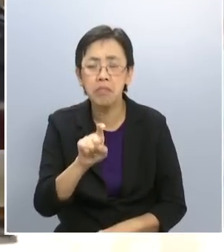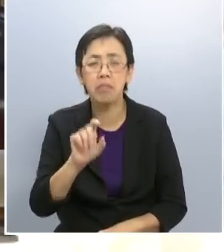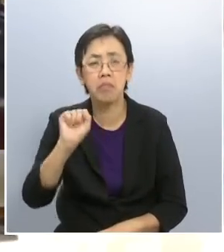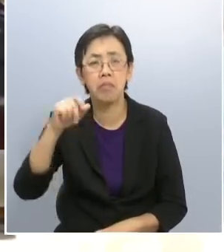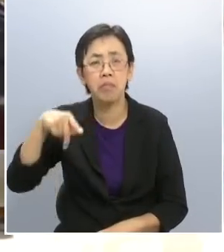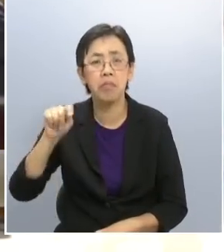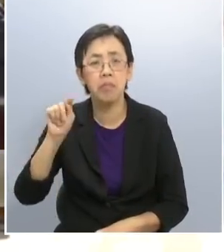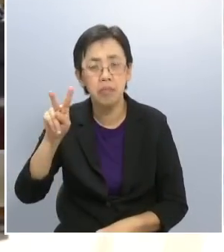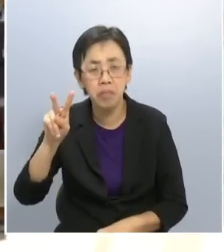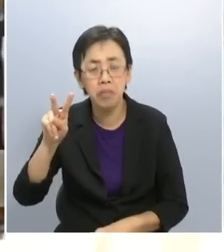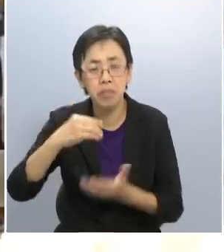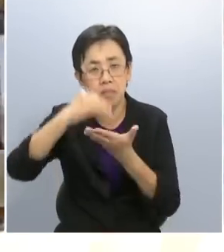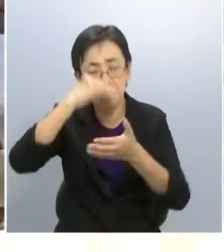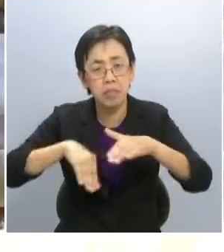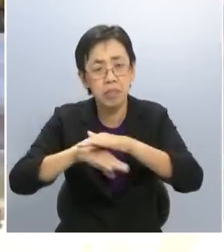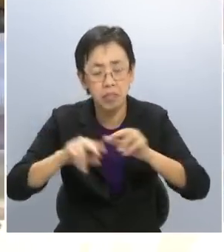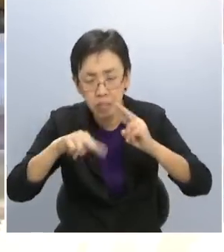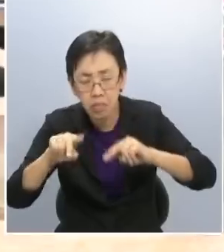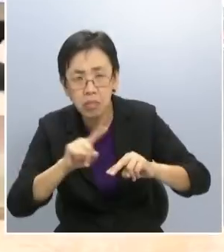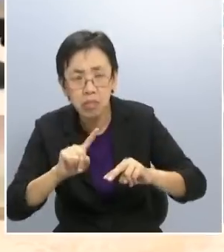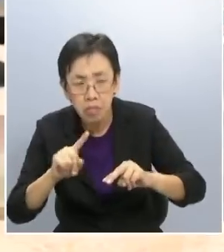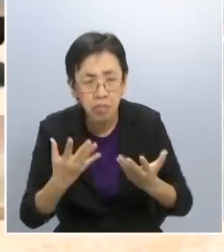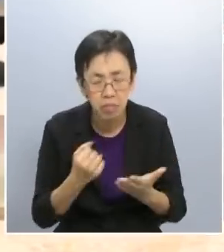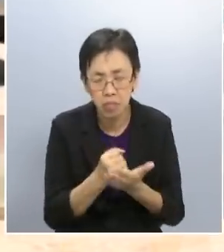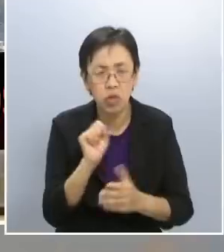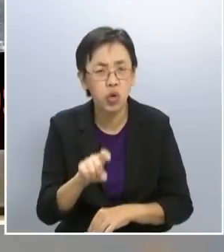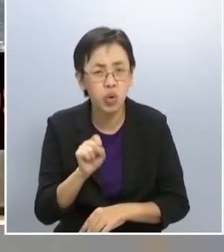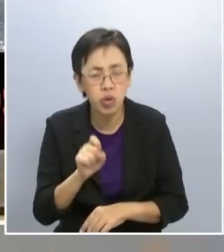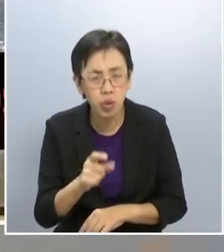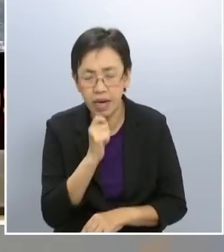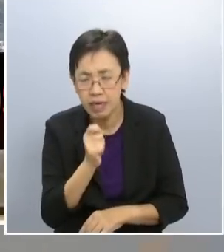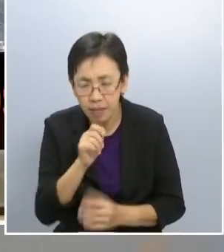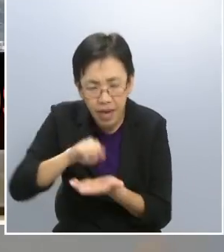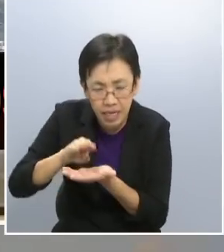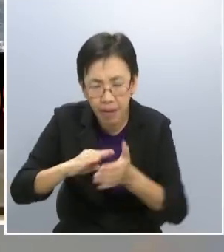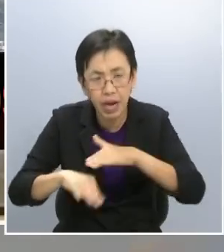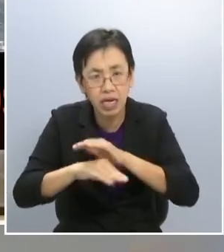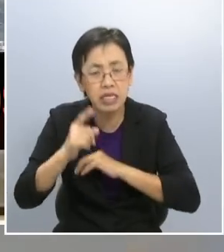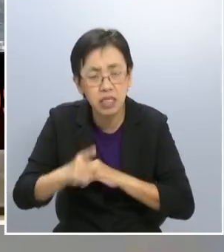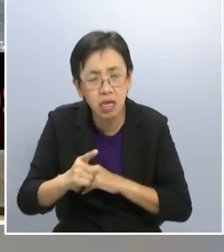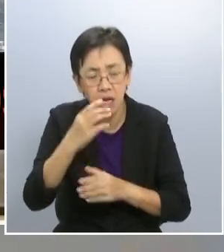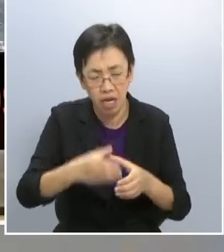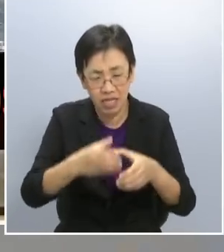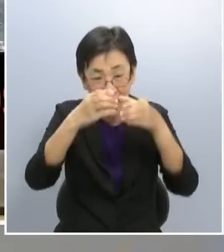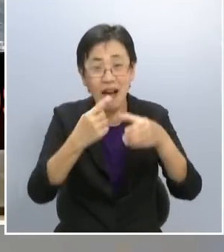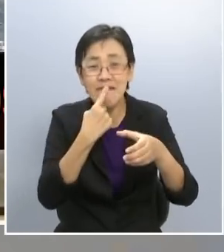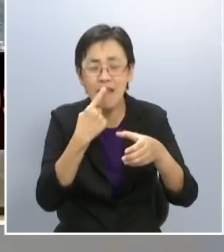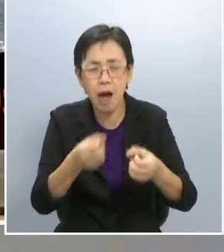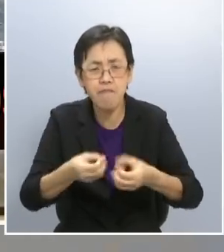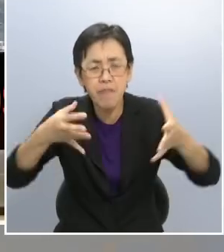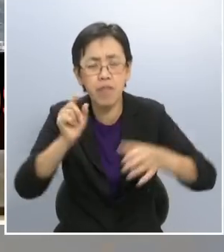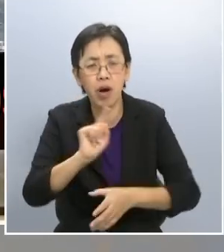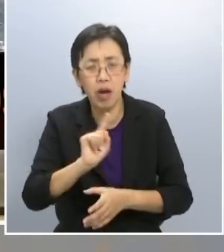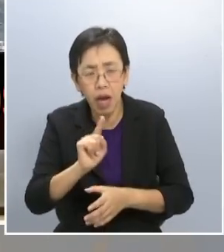เนี่ยดูแลยังไงสพฐต้องเร่งเยียวยาผู้เสียหายอย่างเร่งด่วนและสอบสวนข้อเท็จจริงว่าทำไมถังดับเพลิงถึงระเบิดได้การ